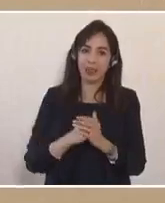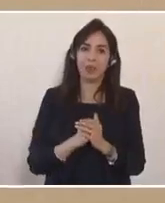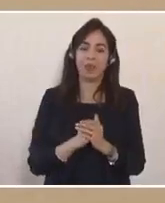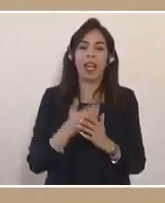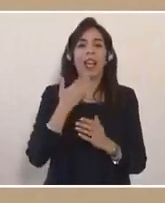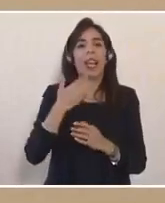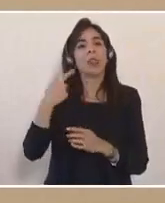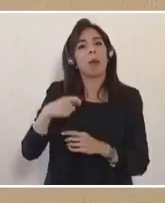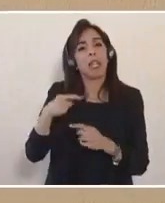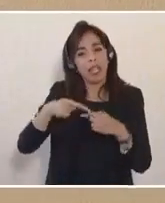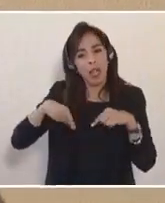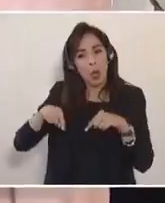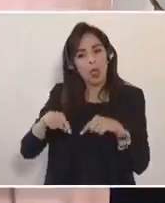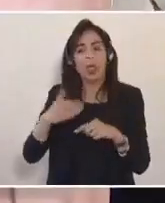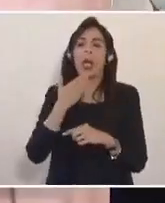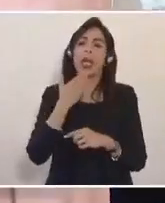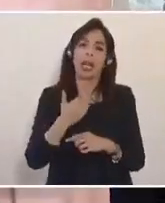everybody.